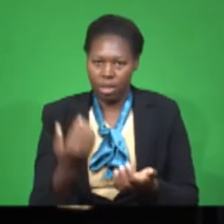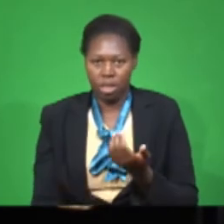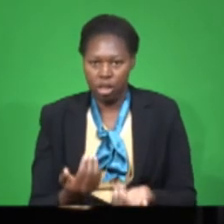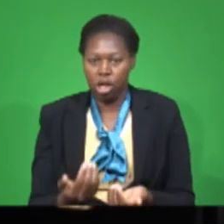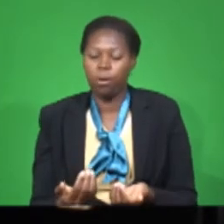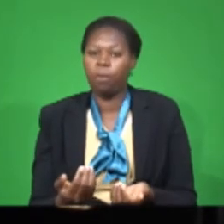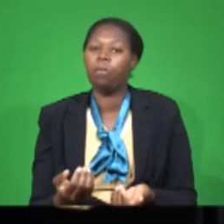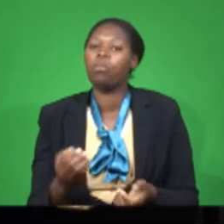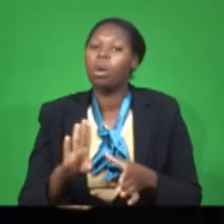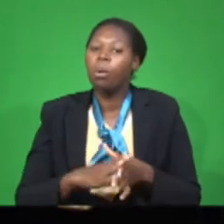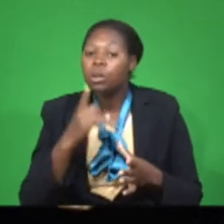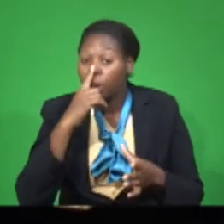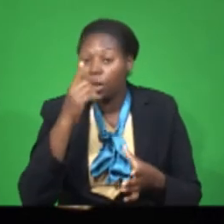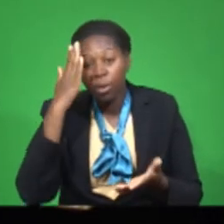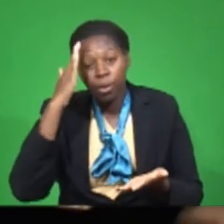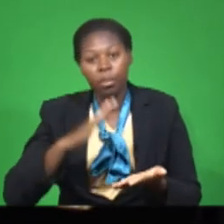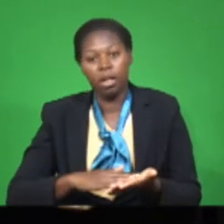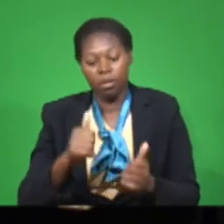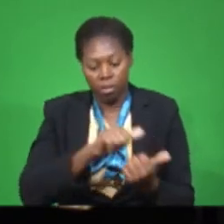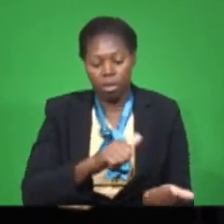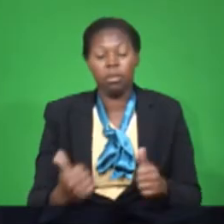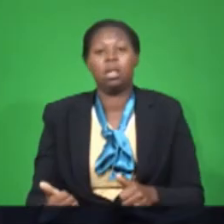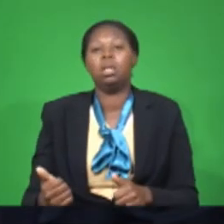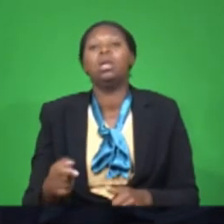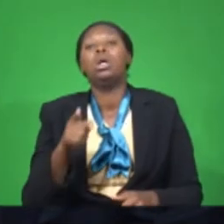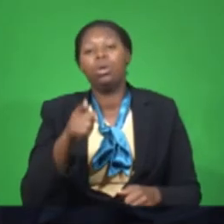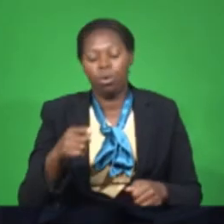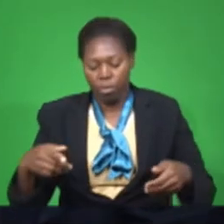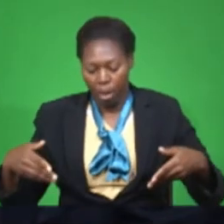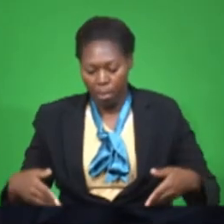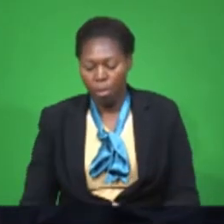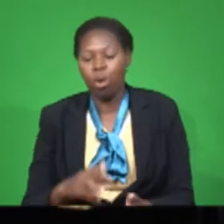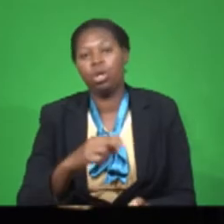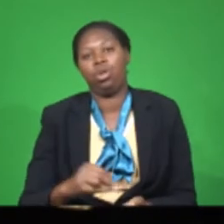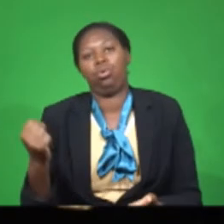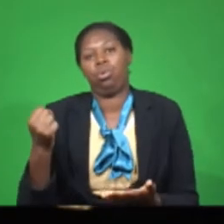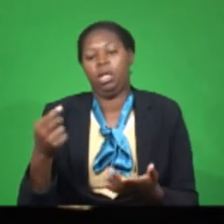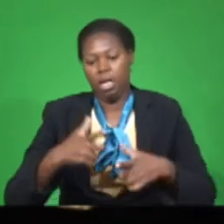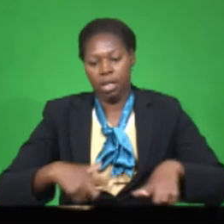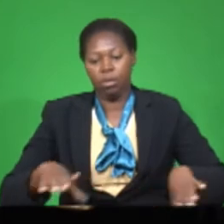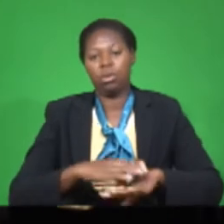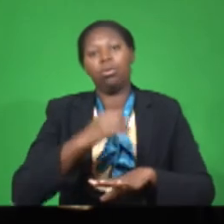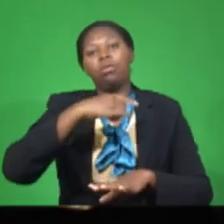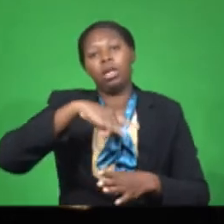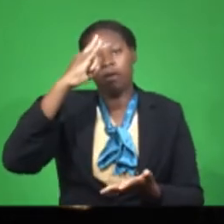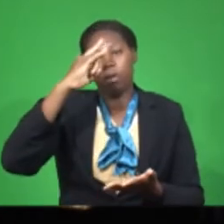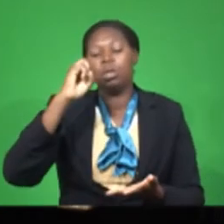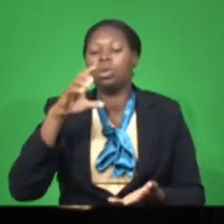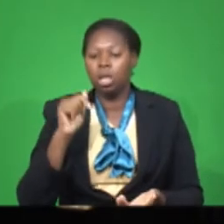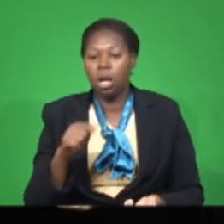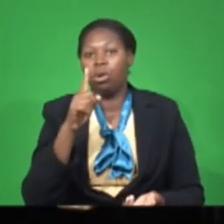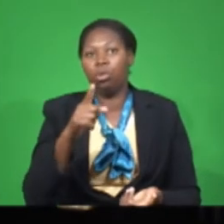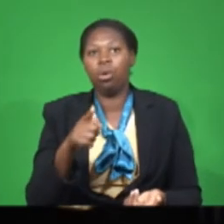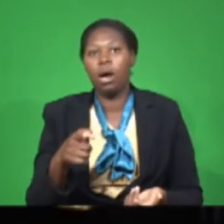paunotenda ukabhabhatidzwa ka palanguage yokudenga kunonzi wazvarwa patsva saka waamwana waakutarisirwa